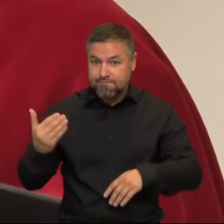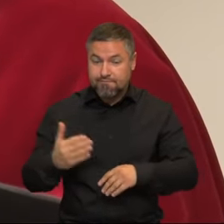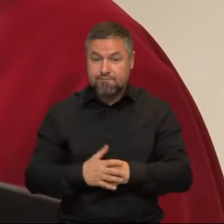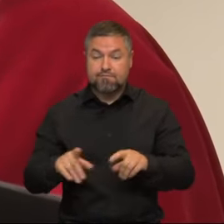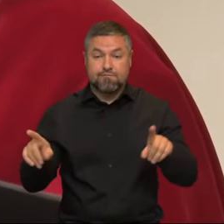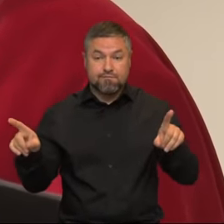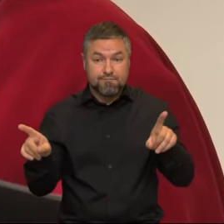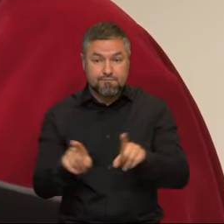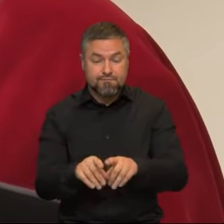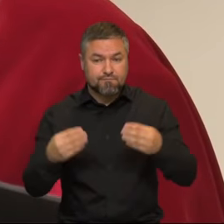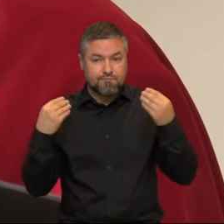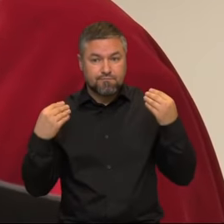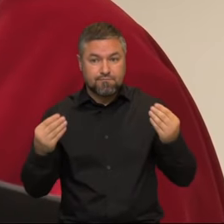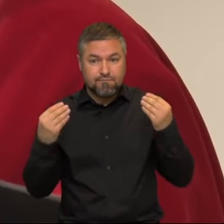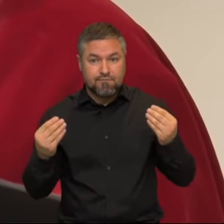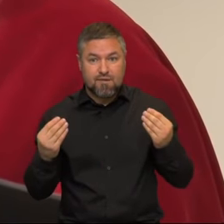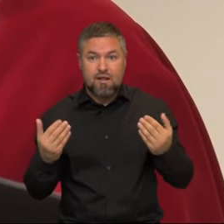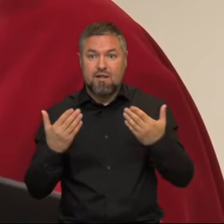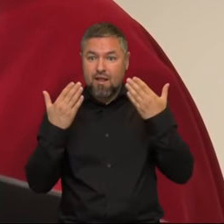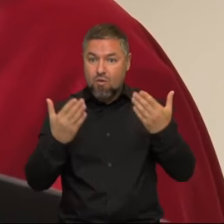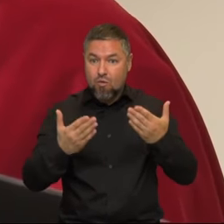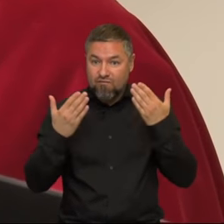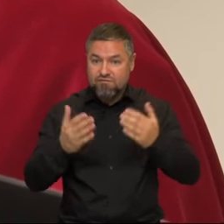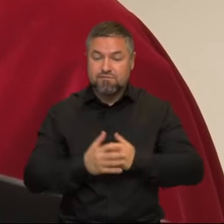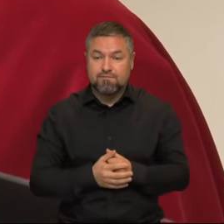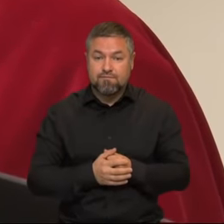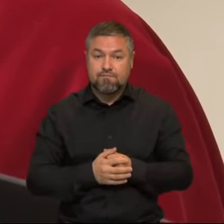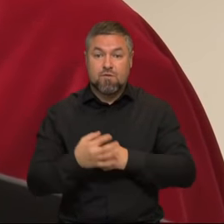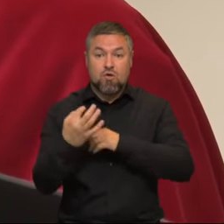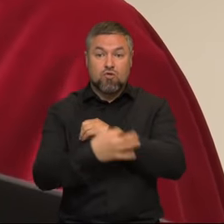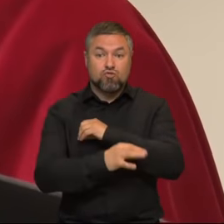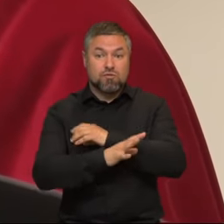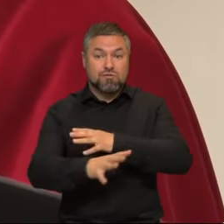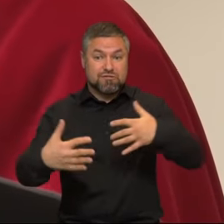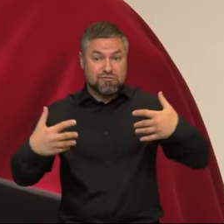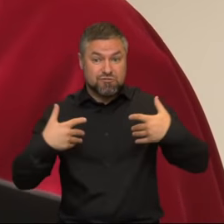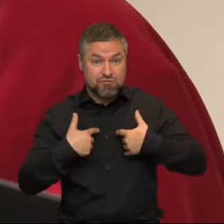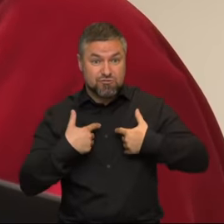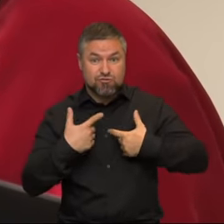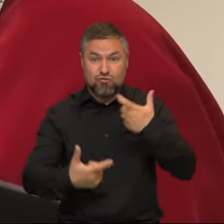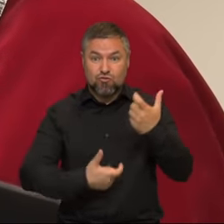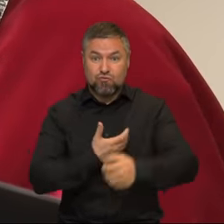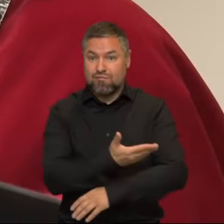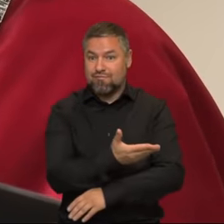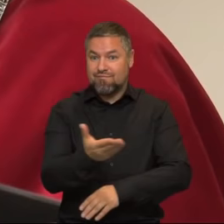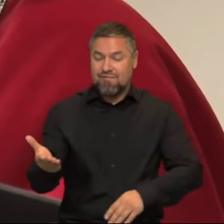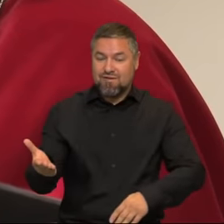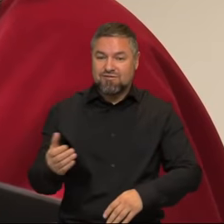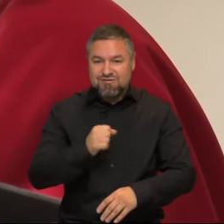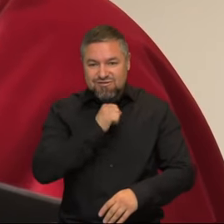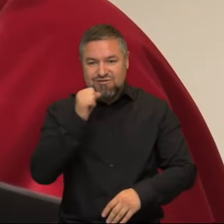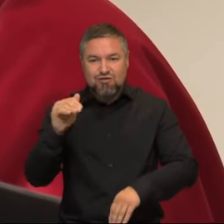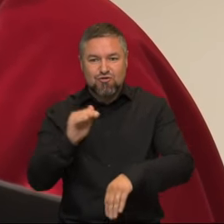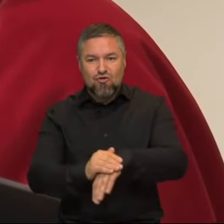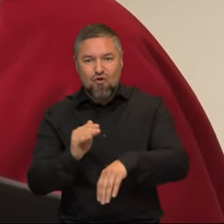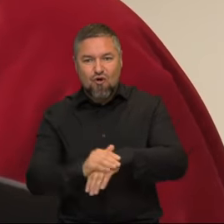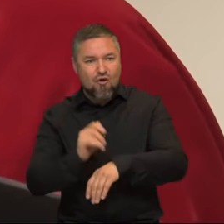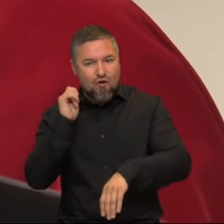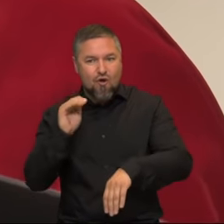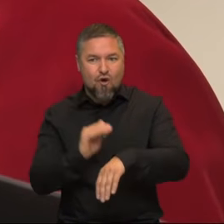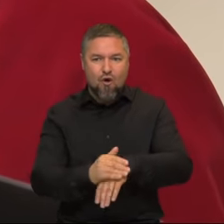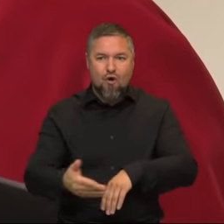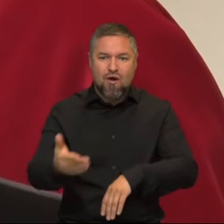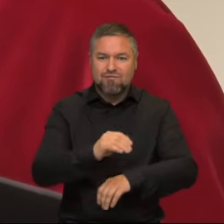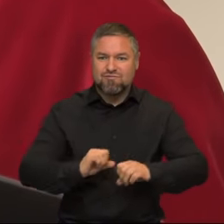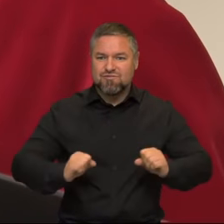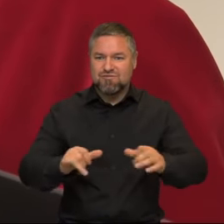i jednocześnie wybitni naukowcy. W studenckie życie zaś wprowadzą was wasi starsi koledzy i koleżanki